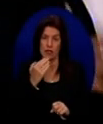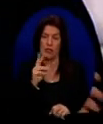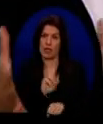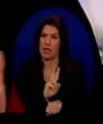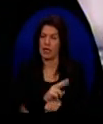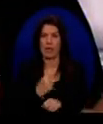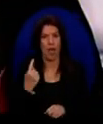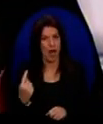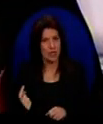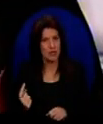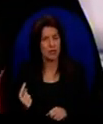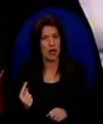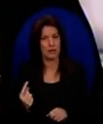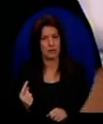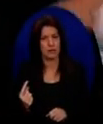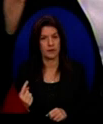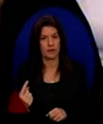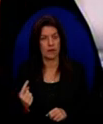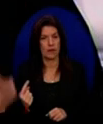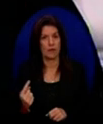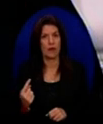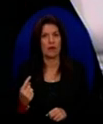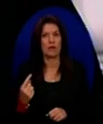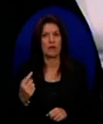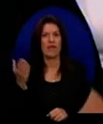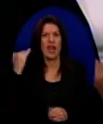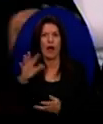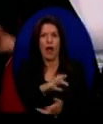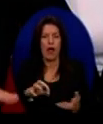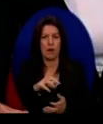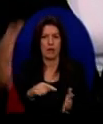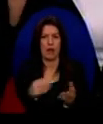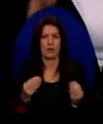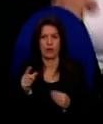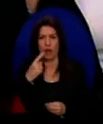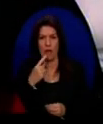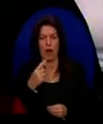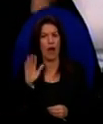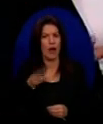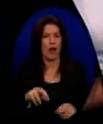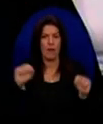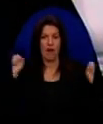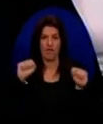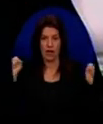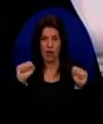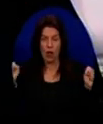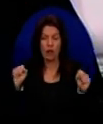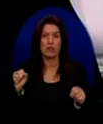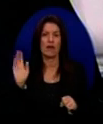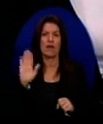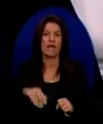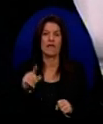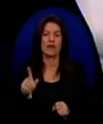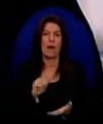על ההגנה העצמית של ישראל, והיה סקנדל גדול בצרפת, לא רק בהפגנות, אלא גם